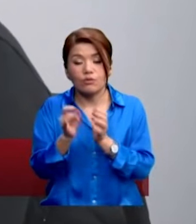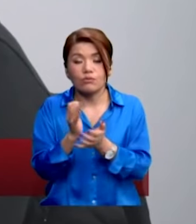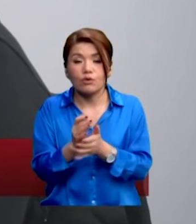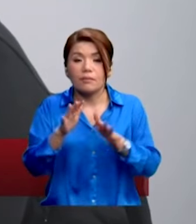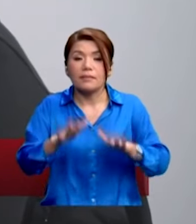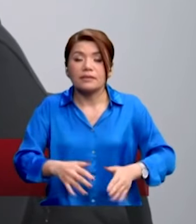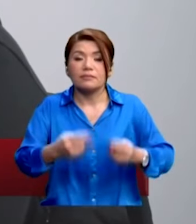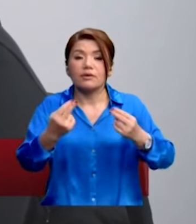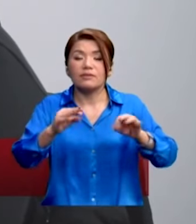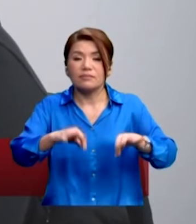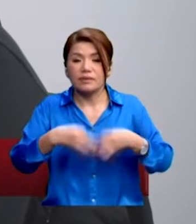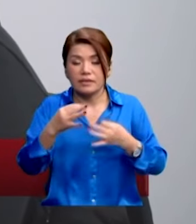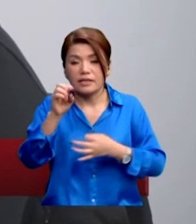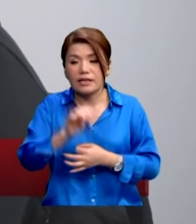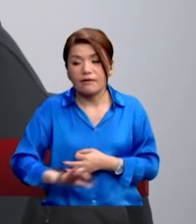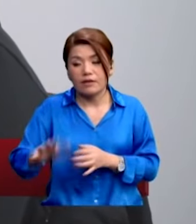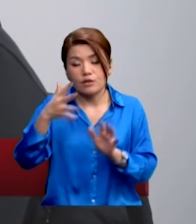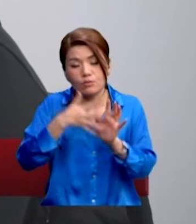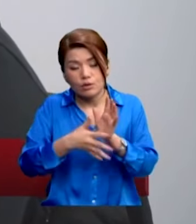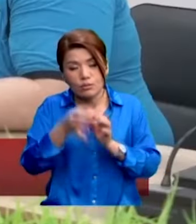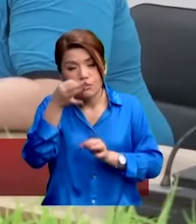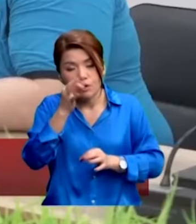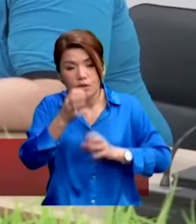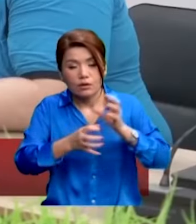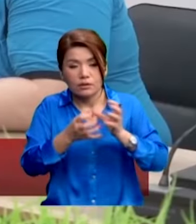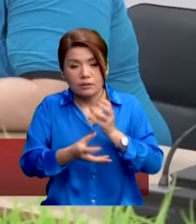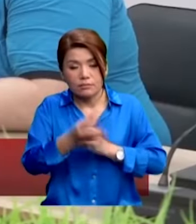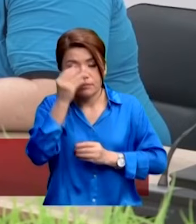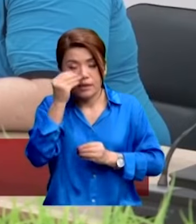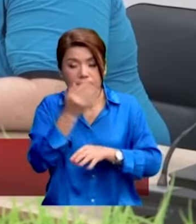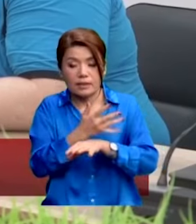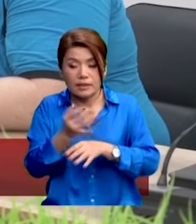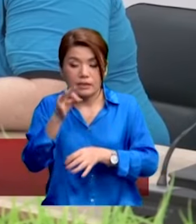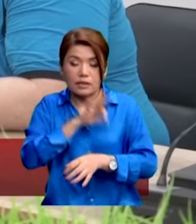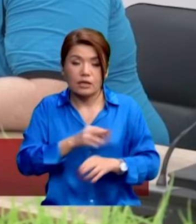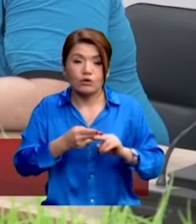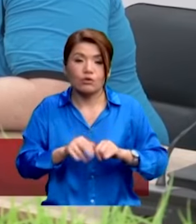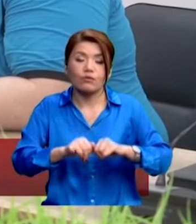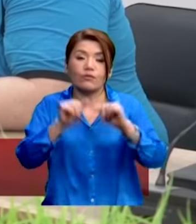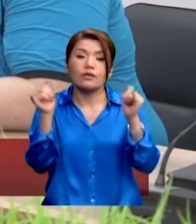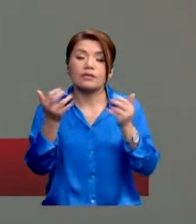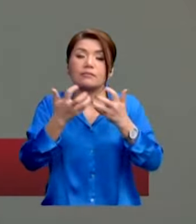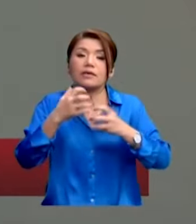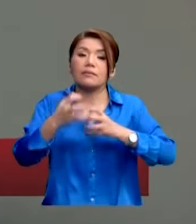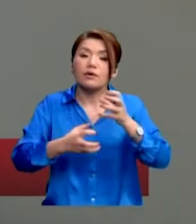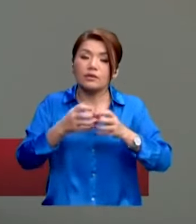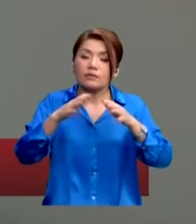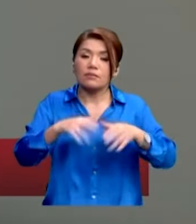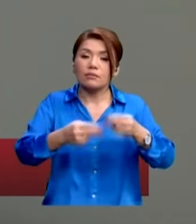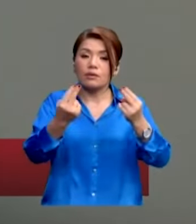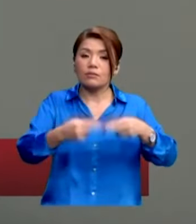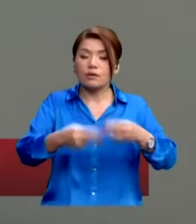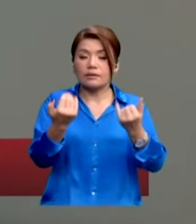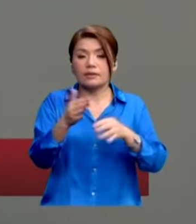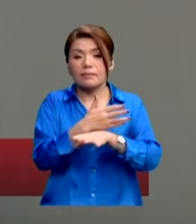пункты пропуска европейских стран для изучения международного опыта прозвучала и идея увеличить количество международных пунктов пропуска